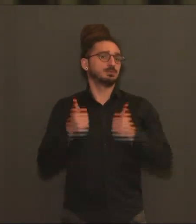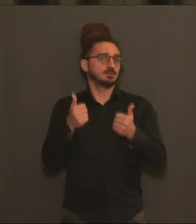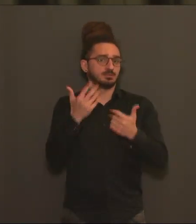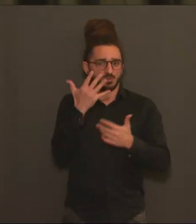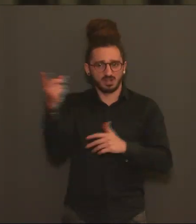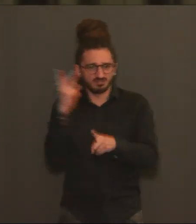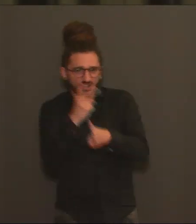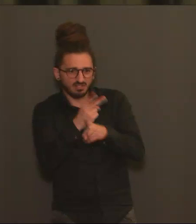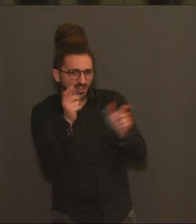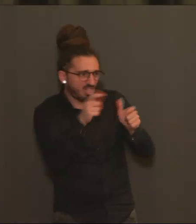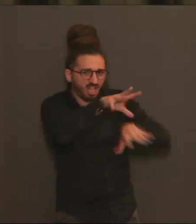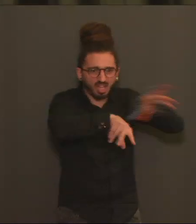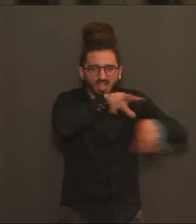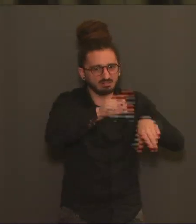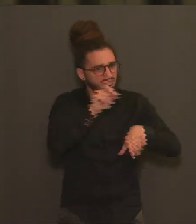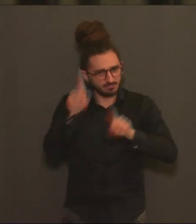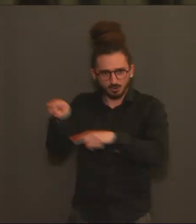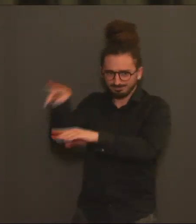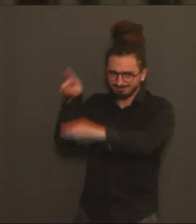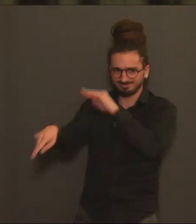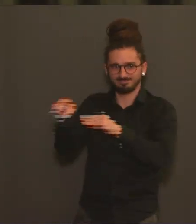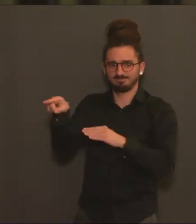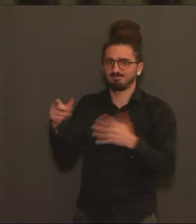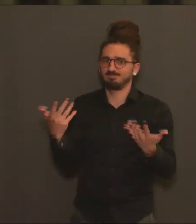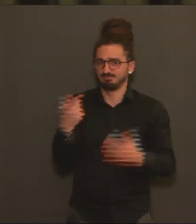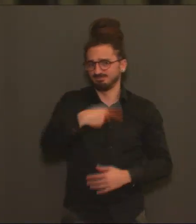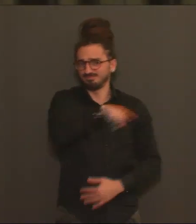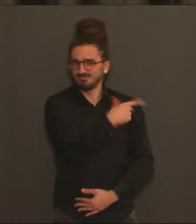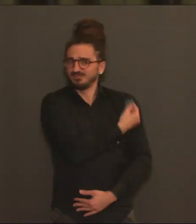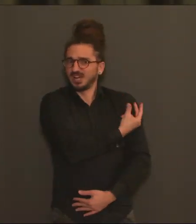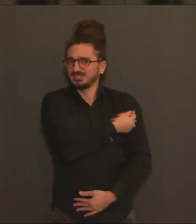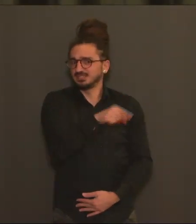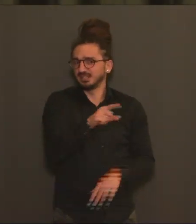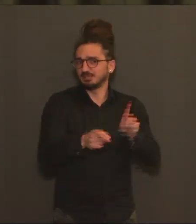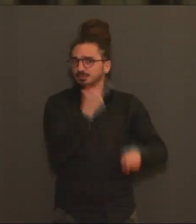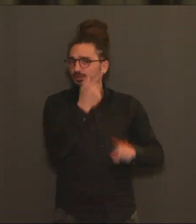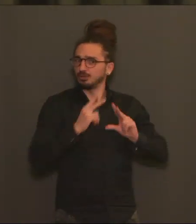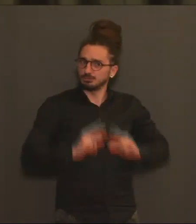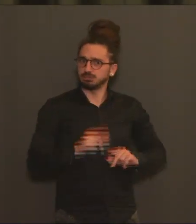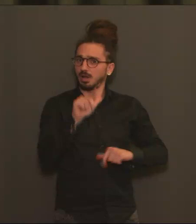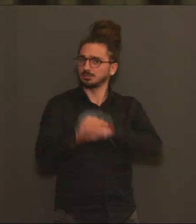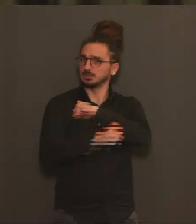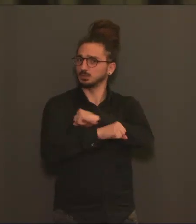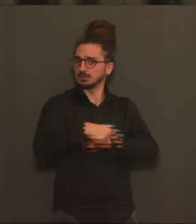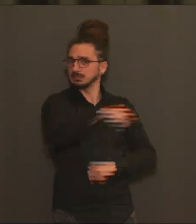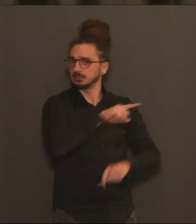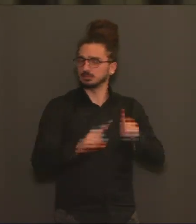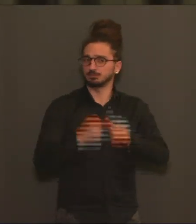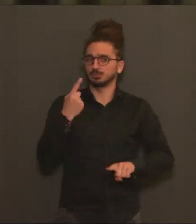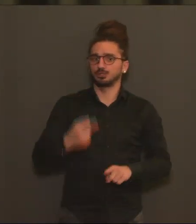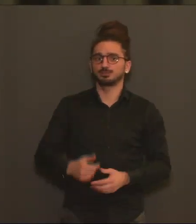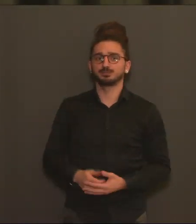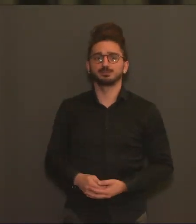Et nous allons maintenant passer à la troisième partie de cette conférence de presse avec les questions reçues